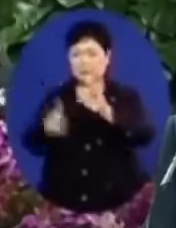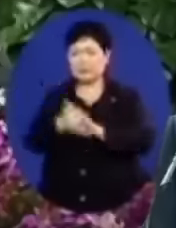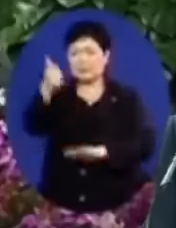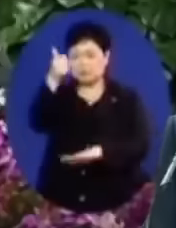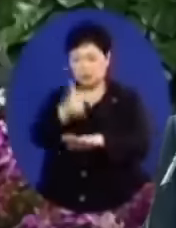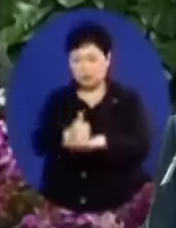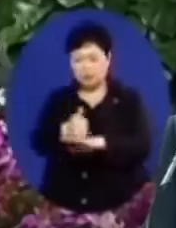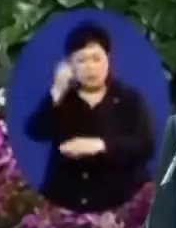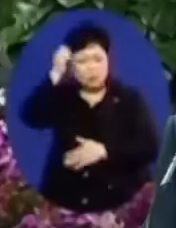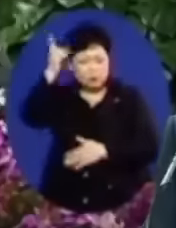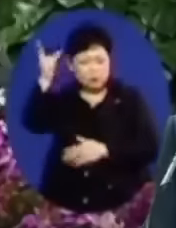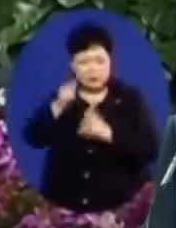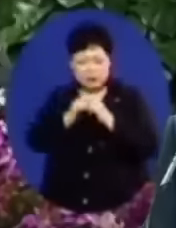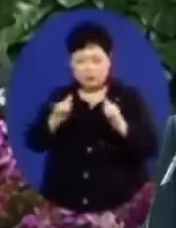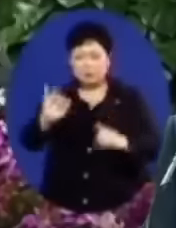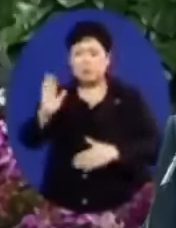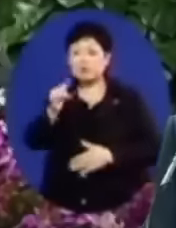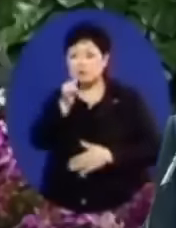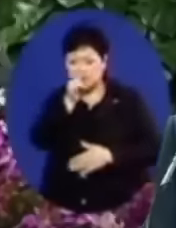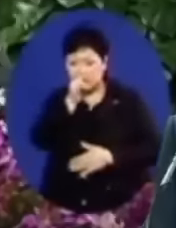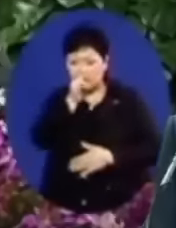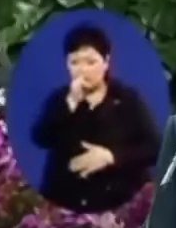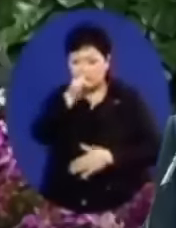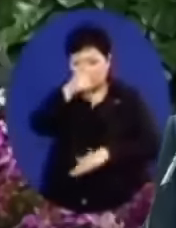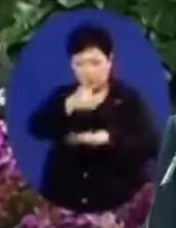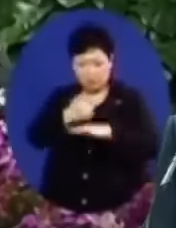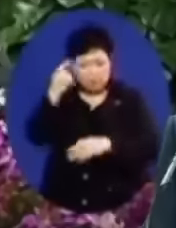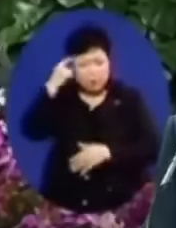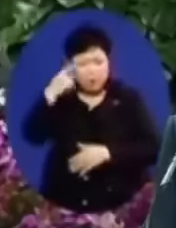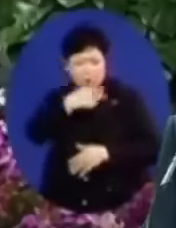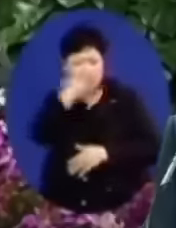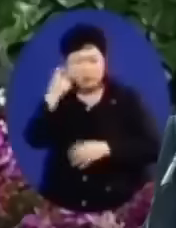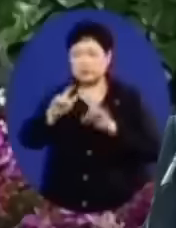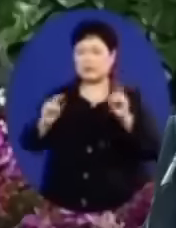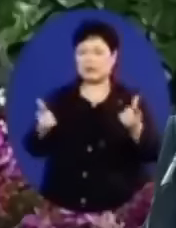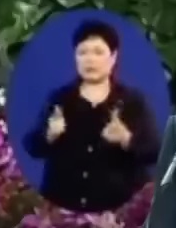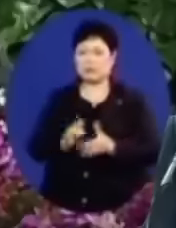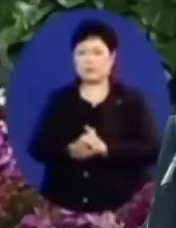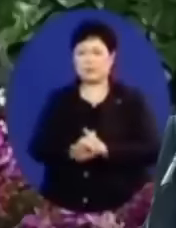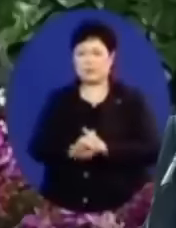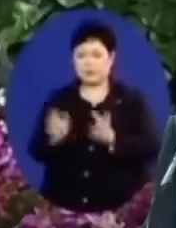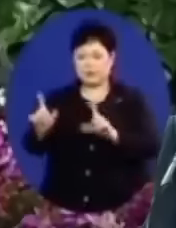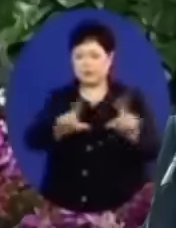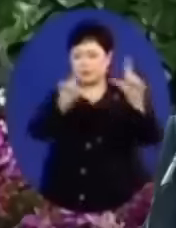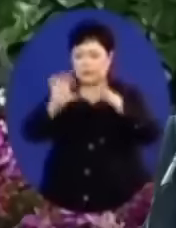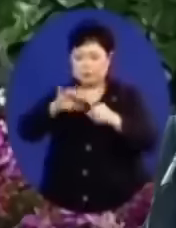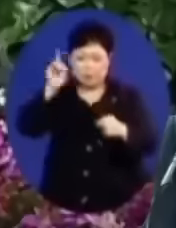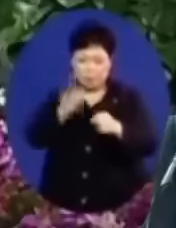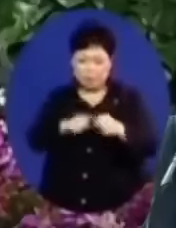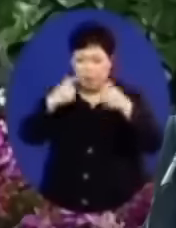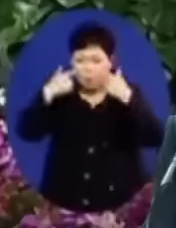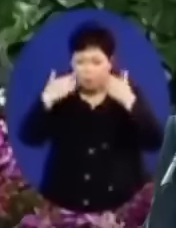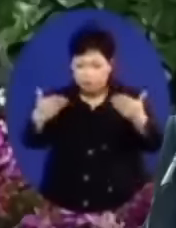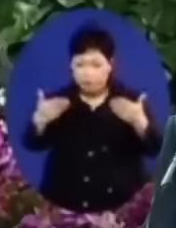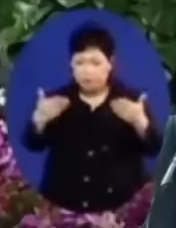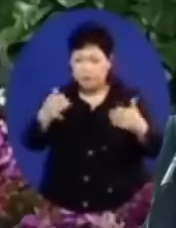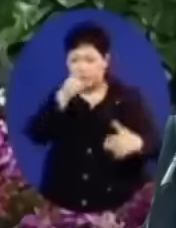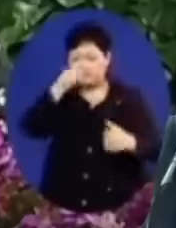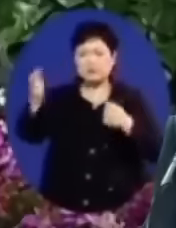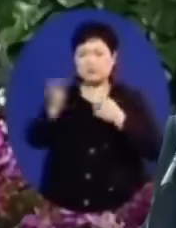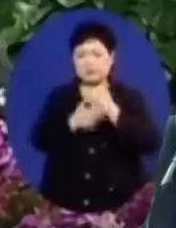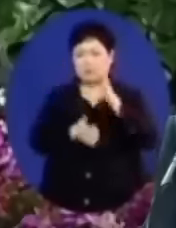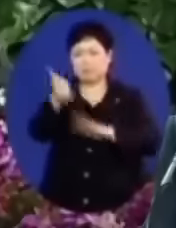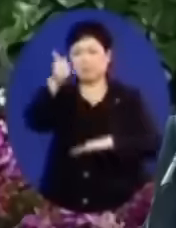성공하여 위대한 인물이 될 수 있었던 것은 단지 머리가 좋아서가 아니라 인생의 목표가 분명했다는 것입니다.